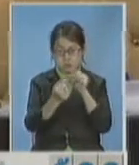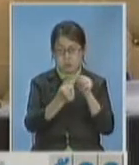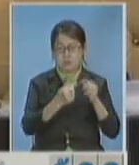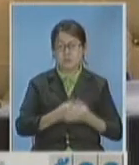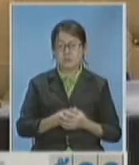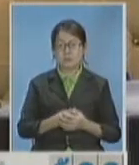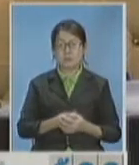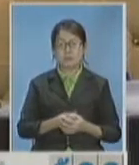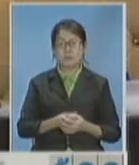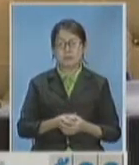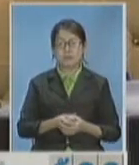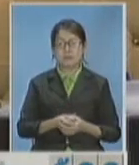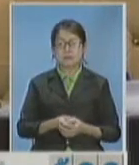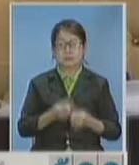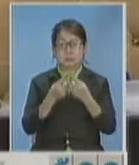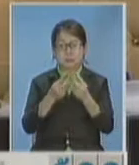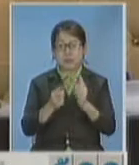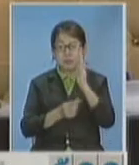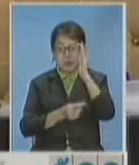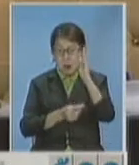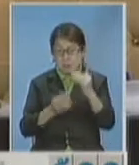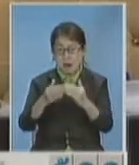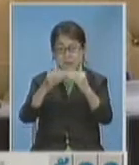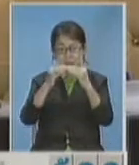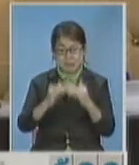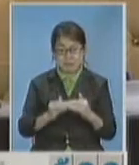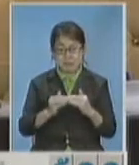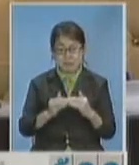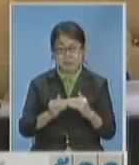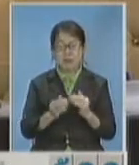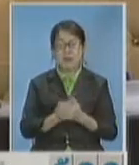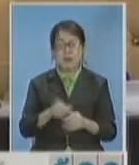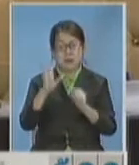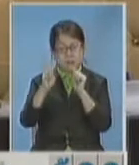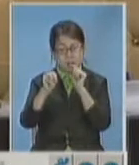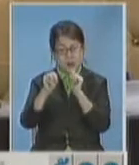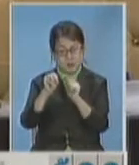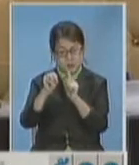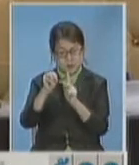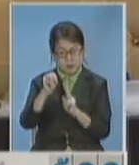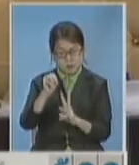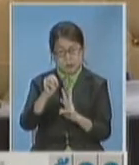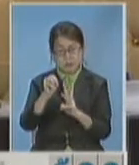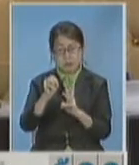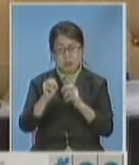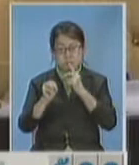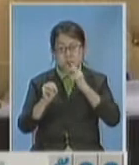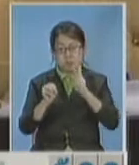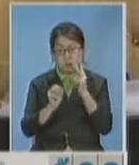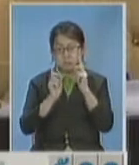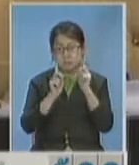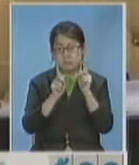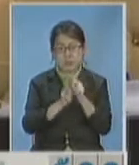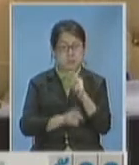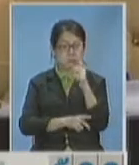นะครับแล้วถึงเวลาอภิปรายรายมาตราเนี่ยถ้าไปซ้ำก็แน่นอนครับก็ท่านก็คง